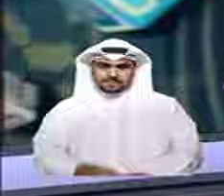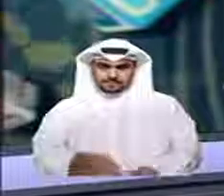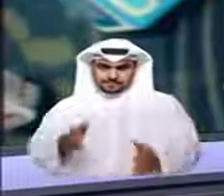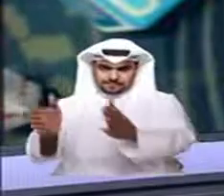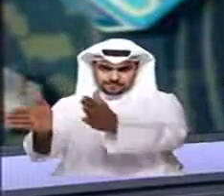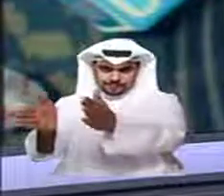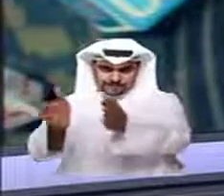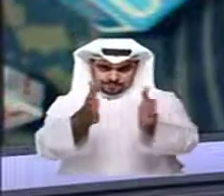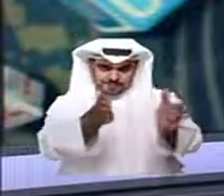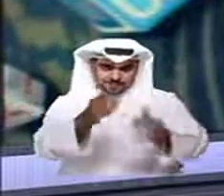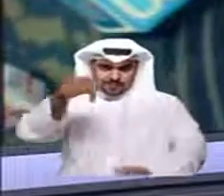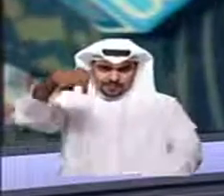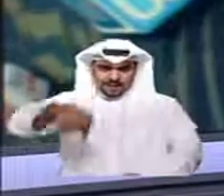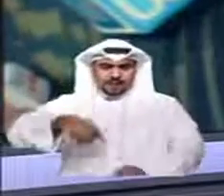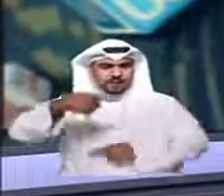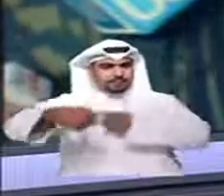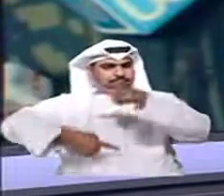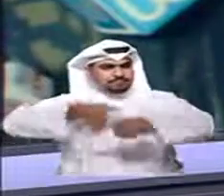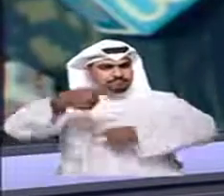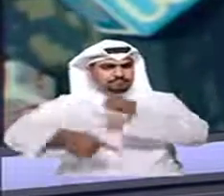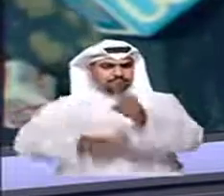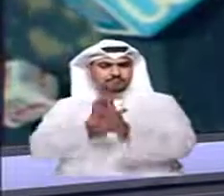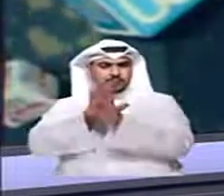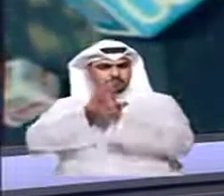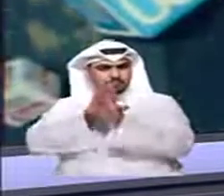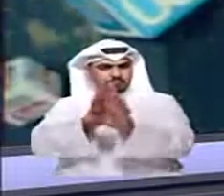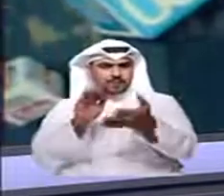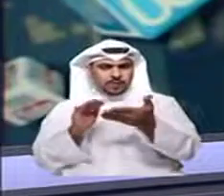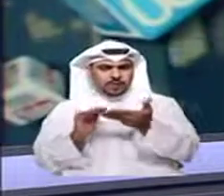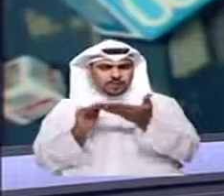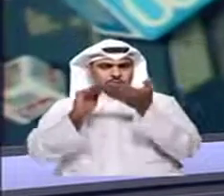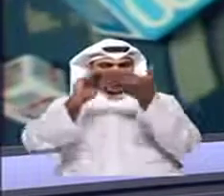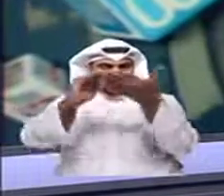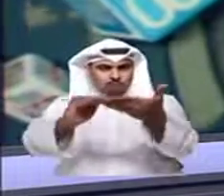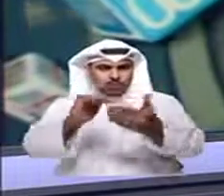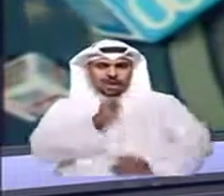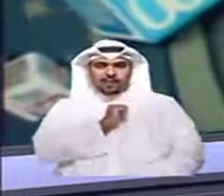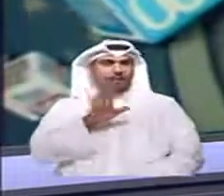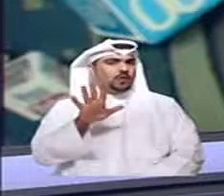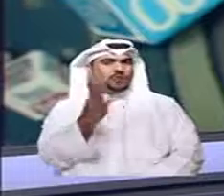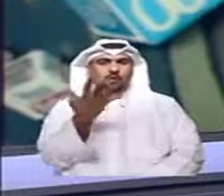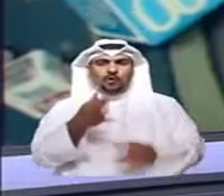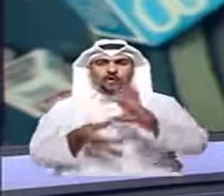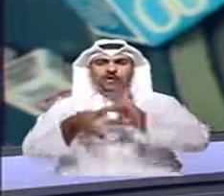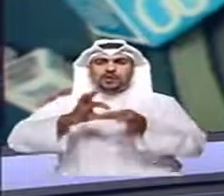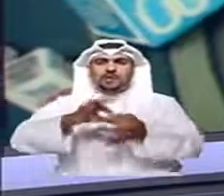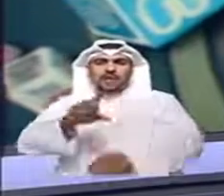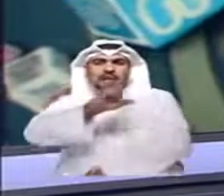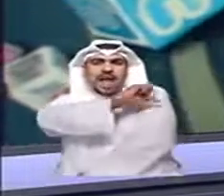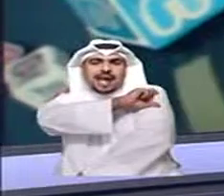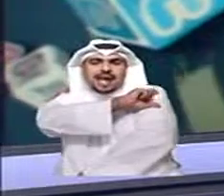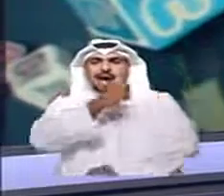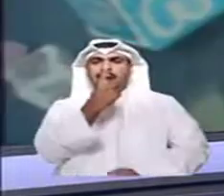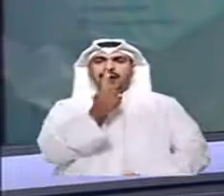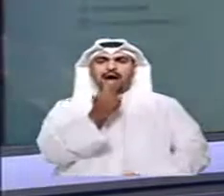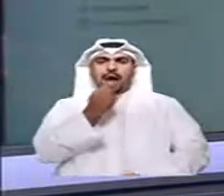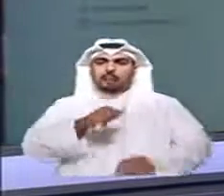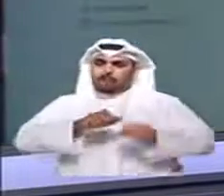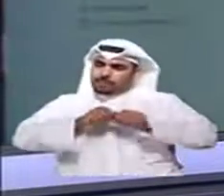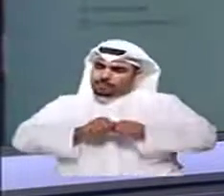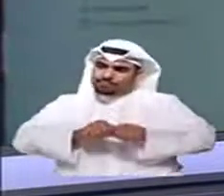استكمالا لمسيرتها الإنسانية والخيرية التي تتبع من لبنتها الأساسية، أطلقت جمعية الهلال الأحمر الكويتي حملتها الإنسانية،